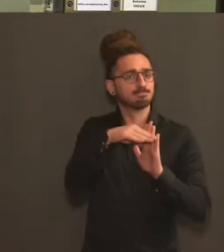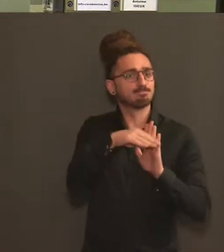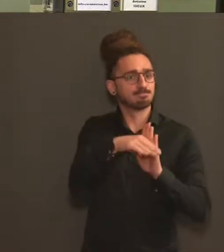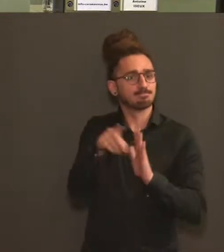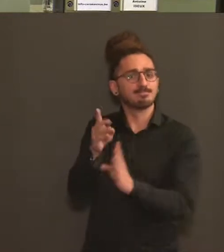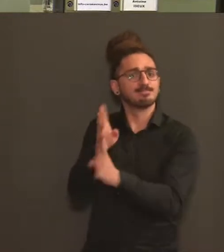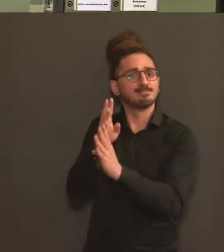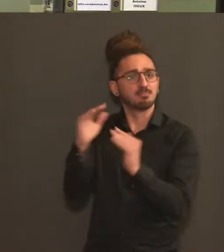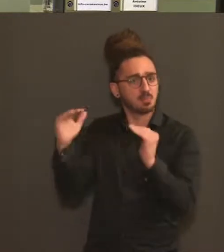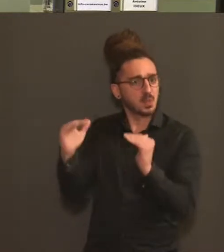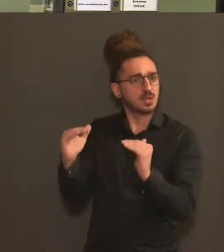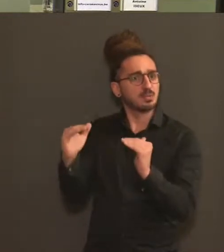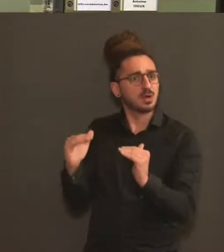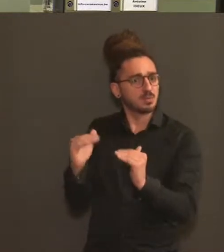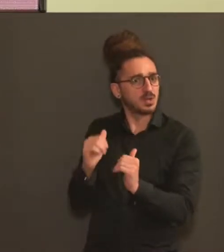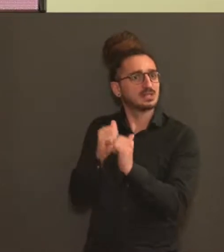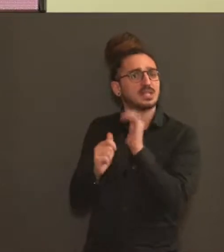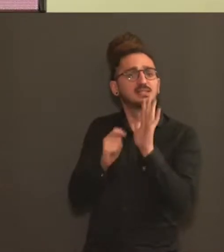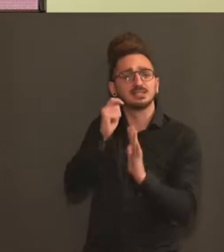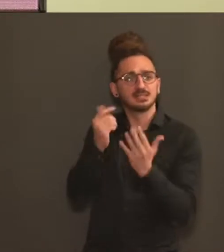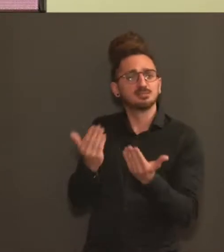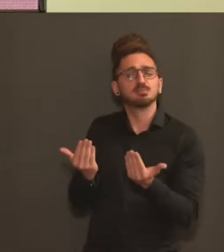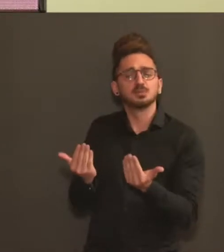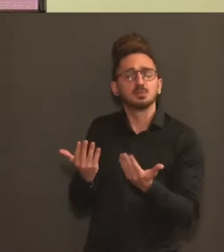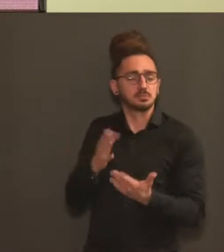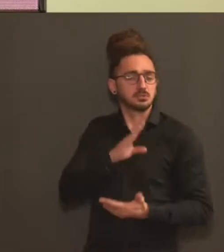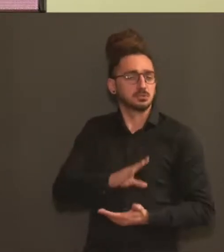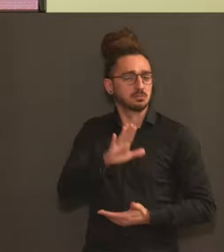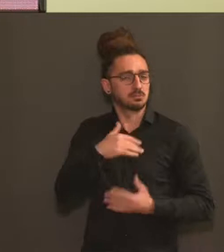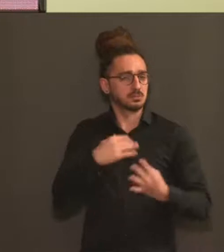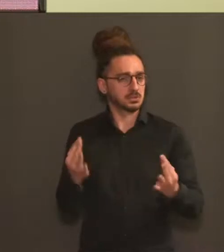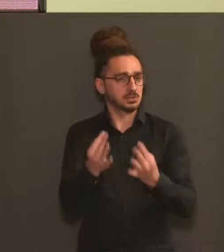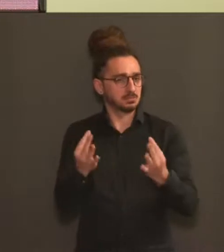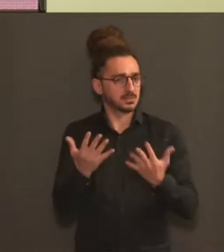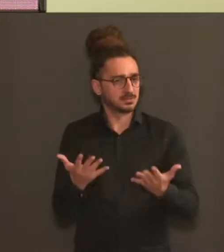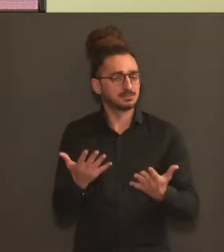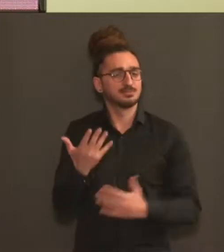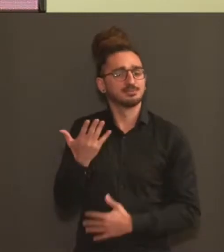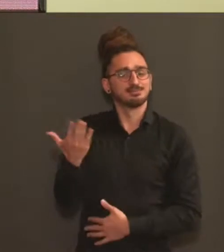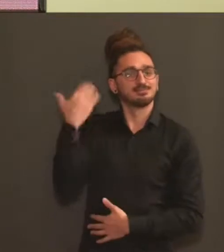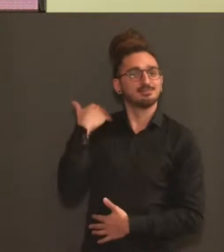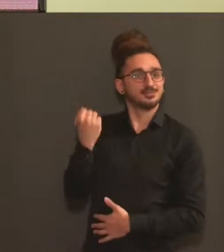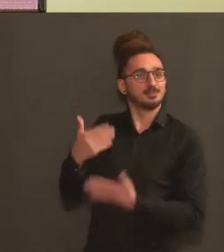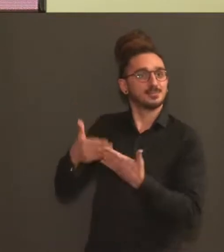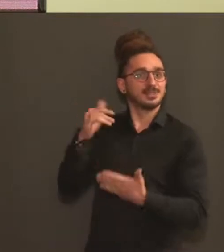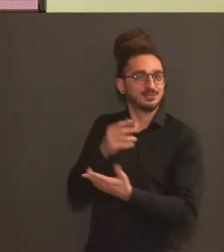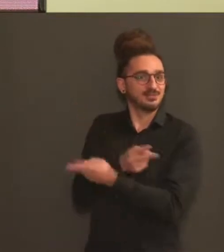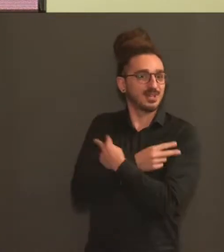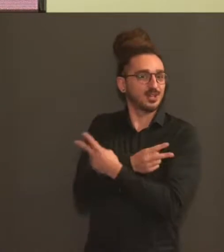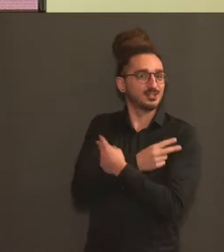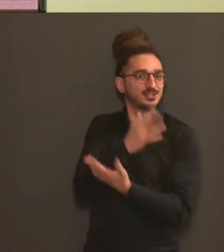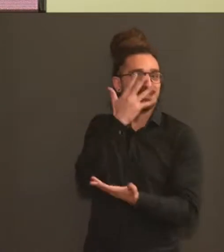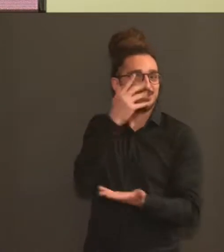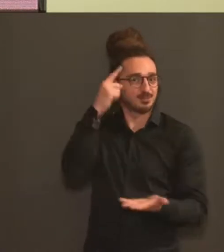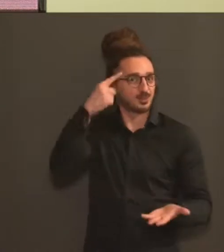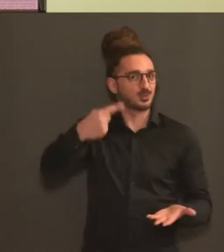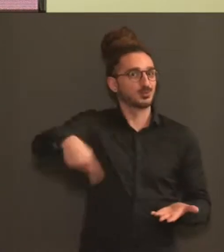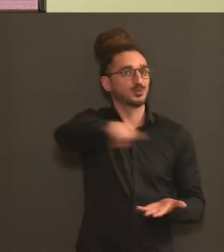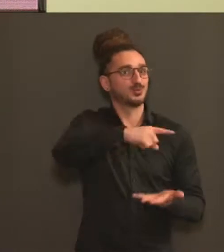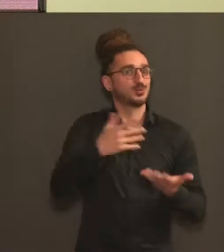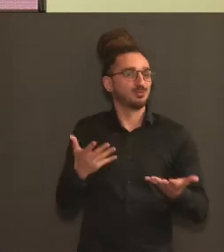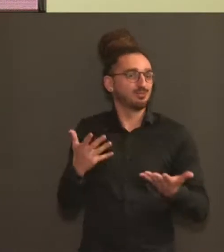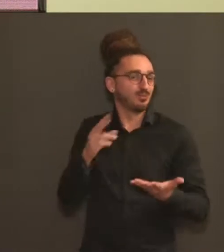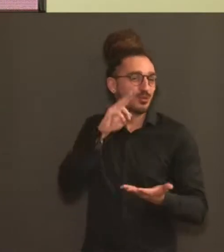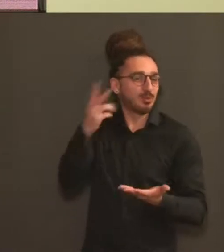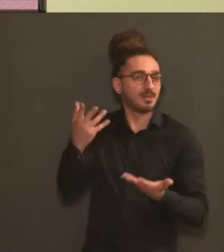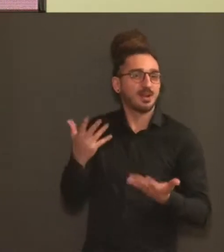assez facilement par, d'une part, la dernière semaine qui était les vacances de carnaval pour tout le monde et la semaine qui a précédé qui, dans l'enseignement